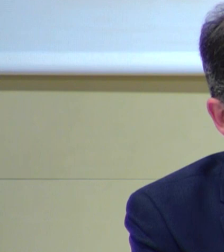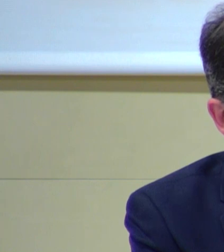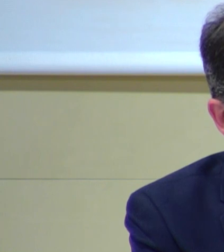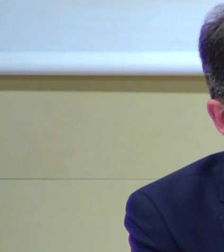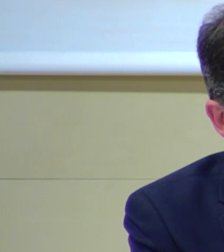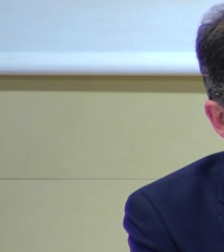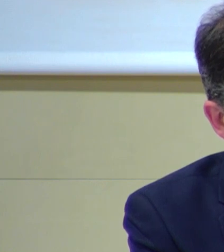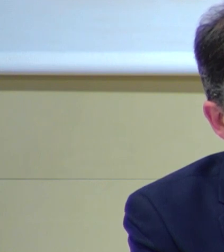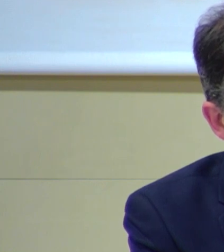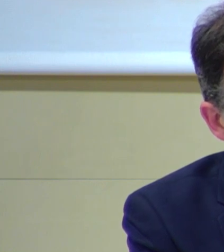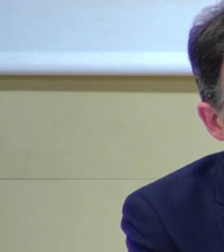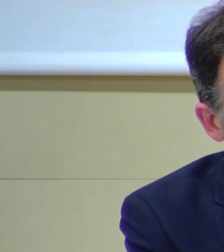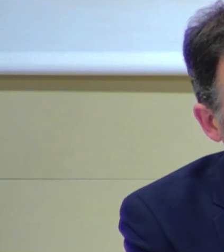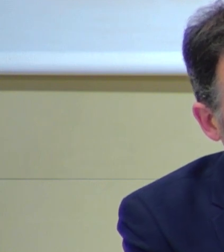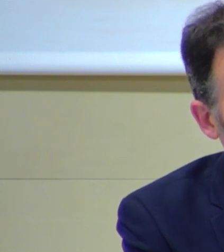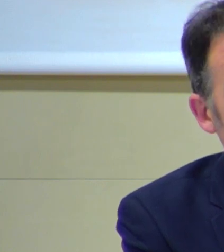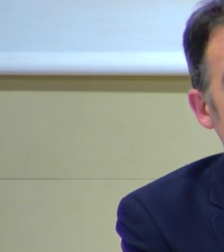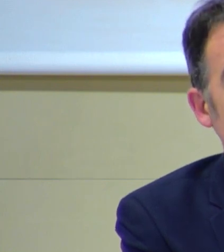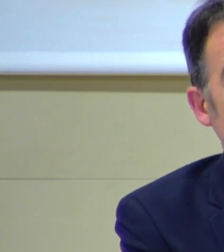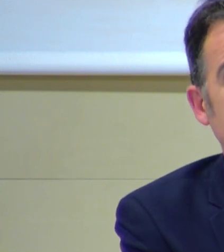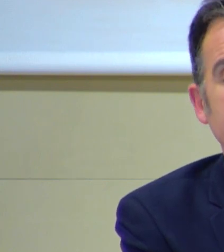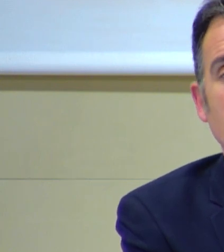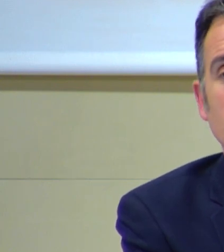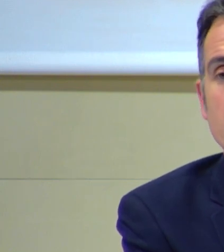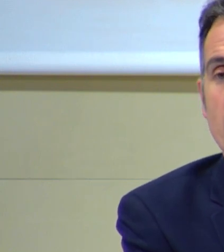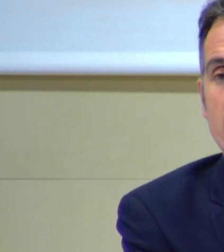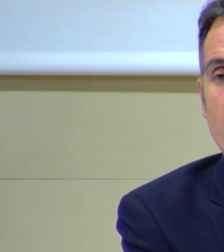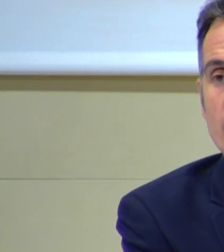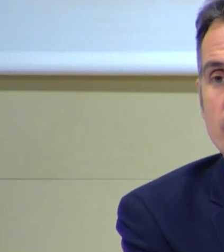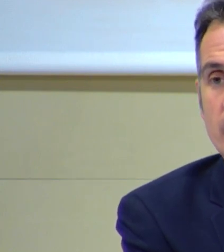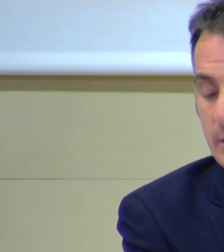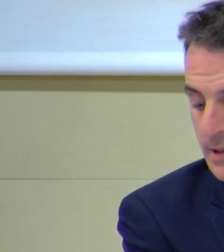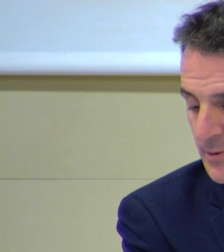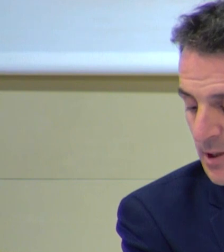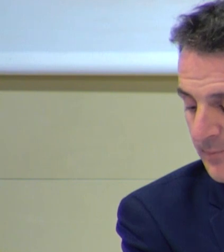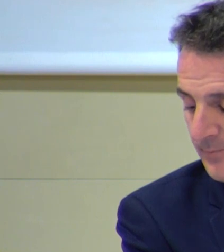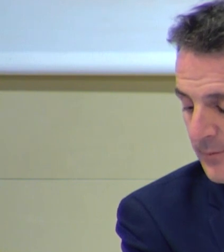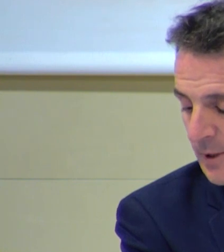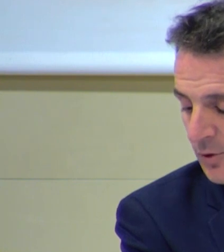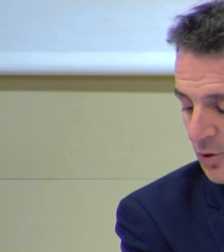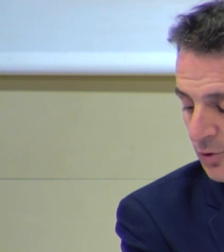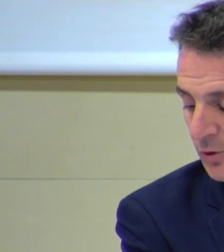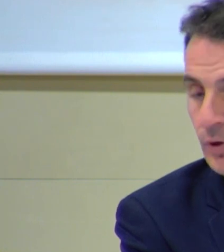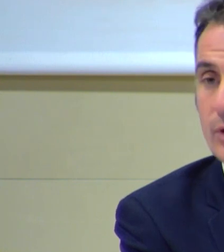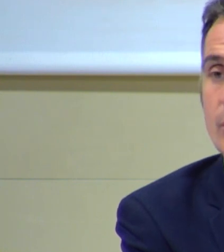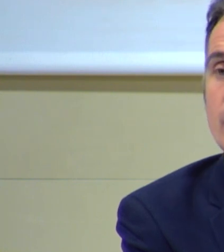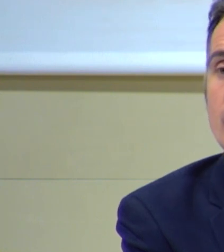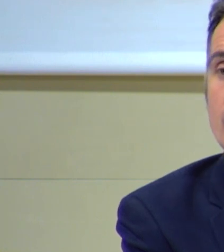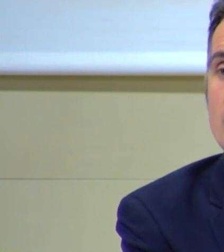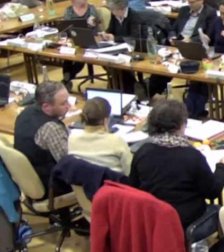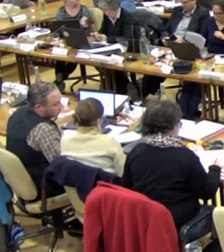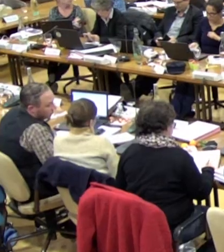avec les brûleurs de loups le gf38 et le fcg qui ne prend pas part au vote qui s'abstient qui votent contre